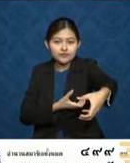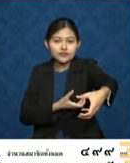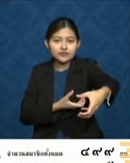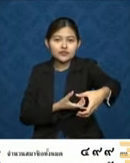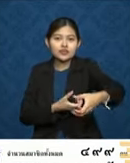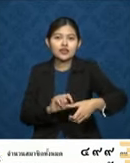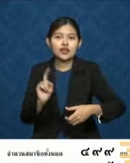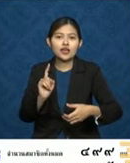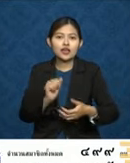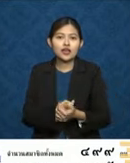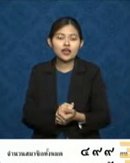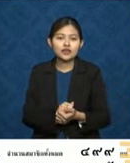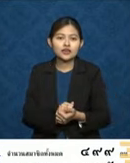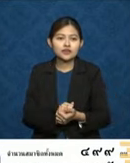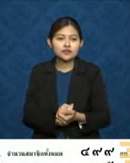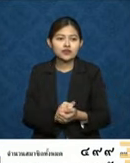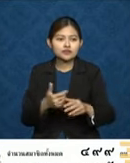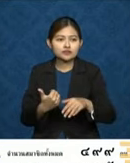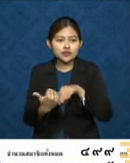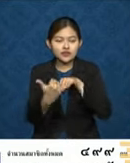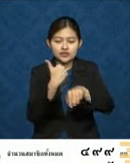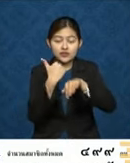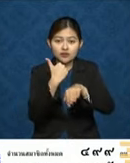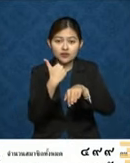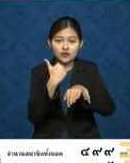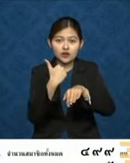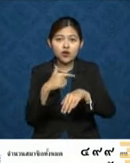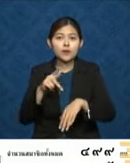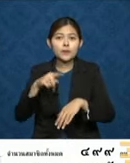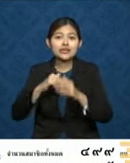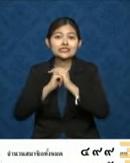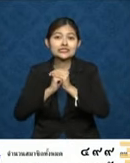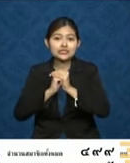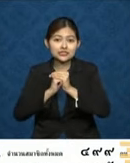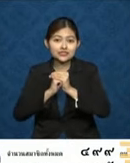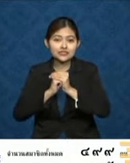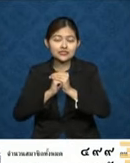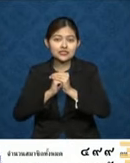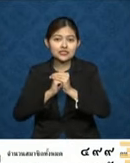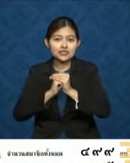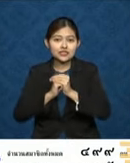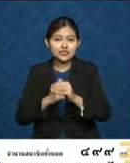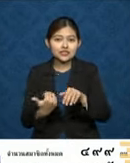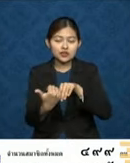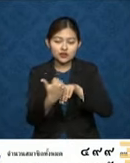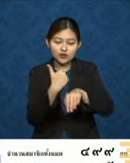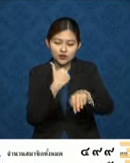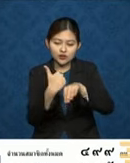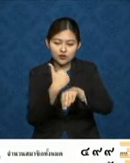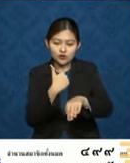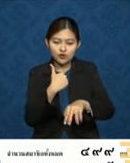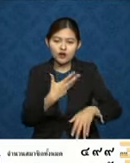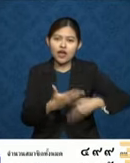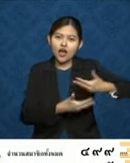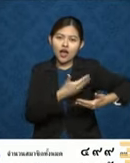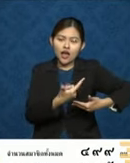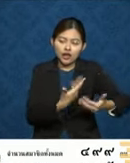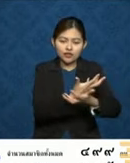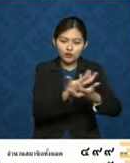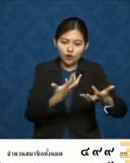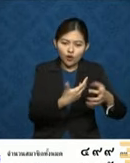เป็นพื้นที่ประจันตคามเป็นถนนสายหัตกรรมจังหวัดปราจีนบุรีเป็นเป็นถนนสายเศรษฐกิจที่จะมีการขายของจาก